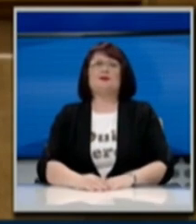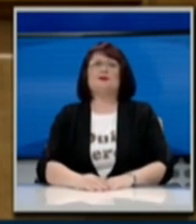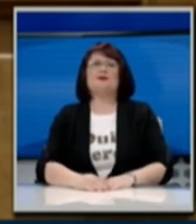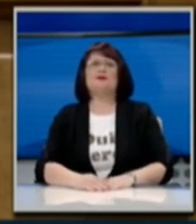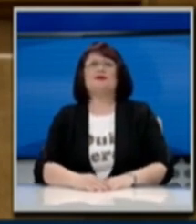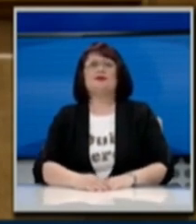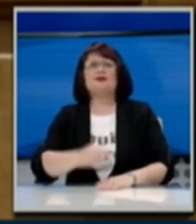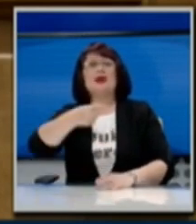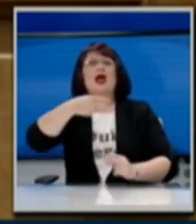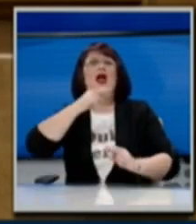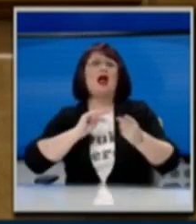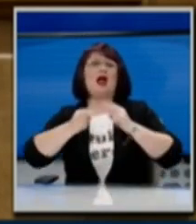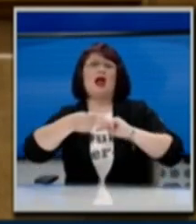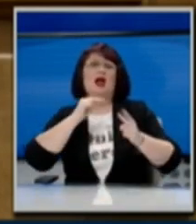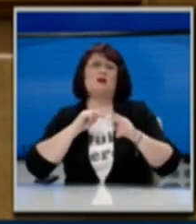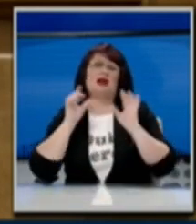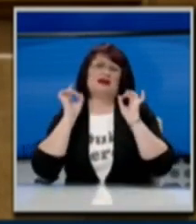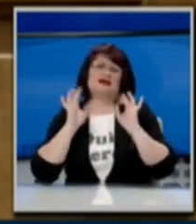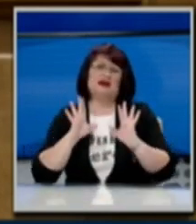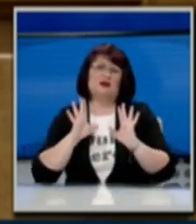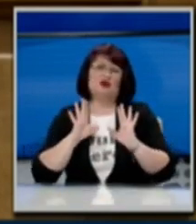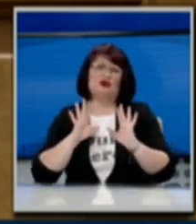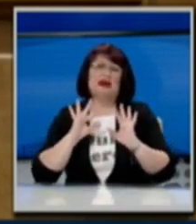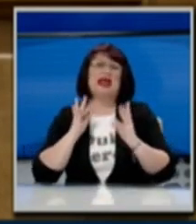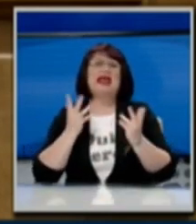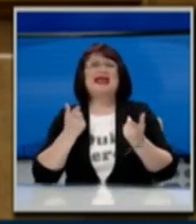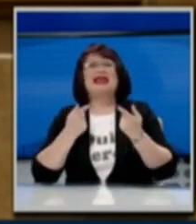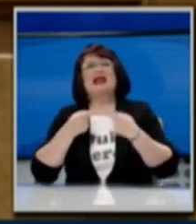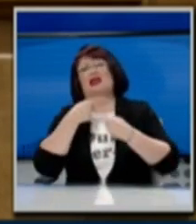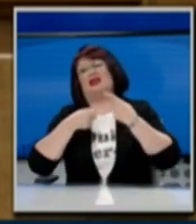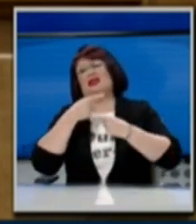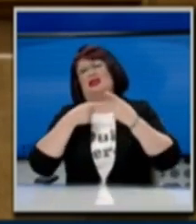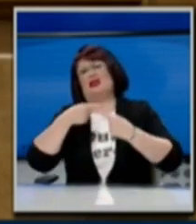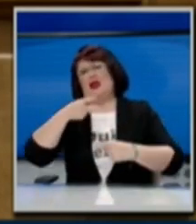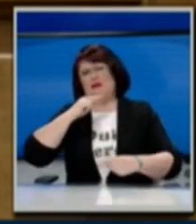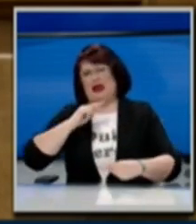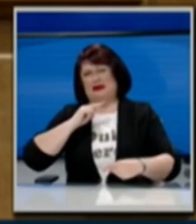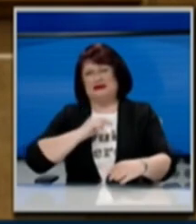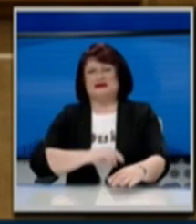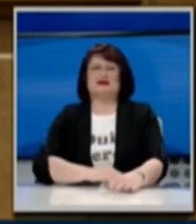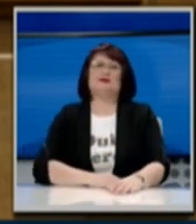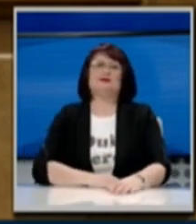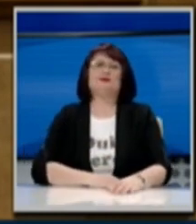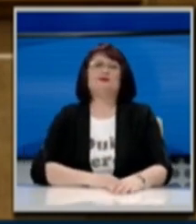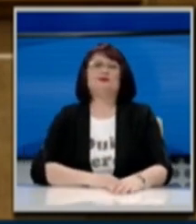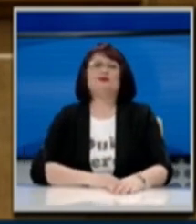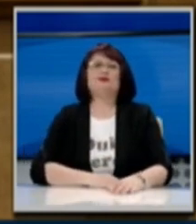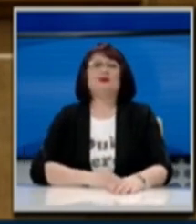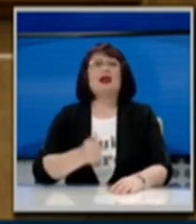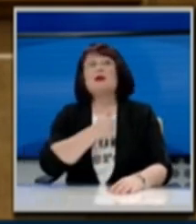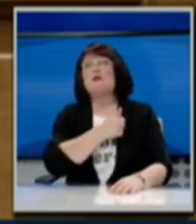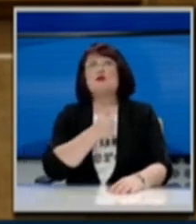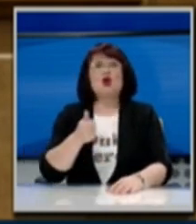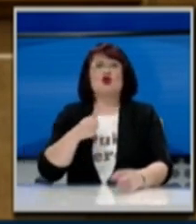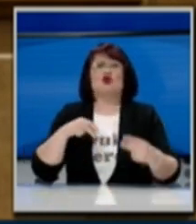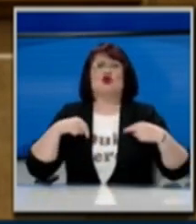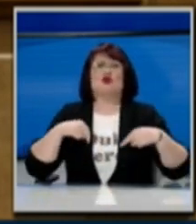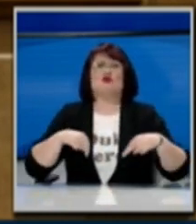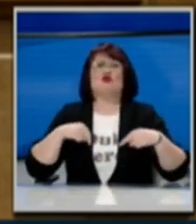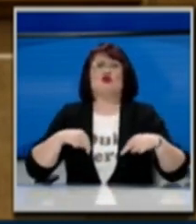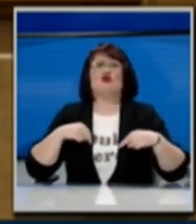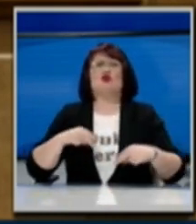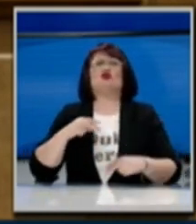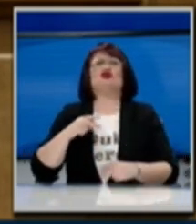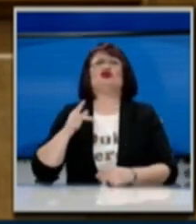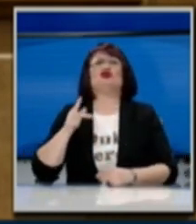χωρίς απάντηση ή με προσχηματική απάντηση. Εξαίρεση αποτέλεσε η Υπουργός